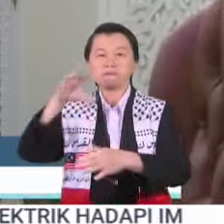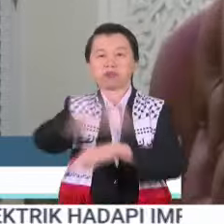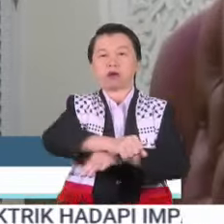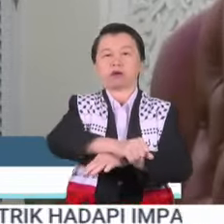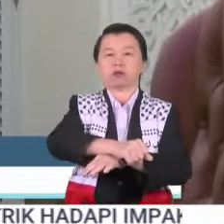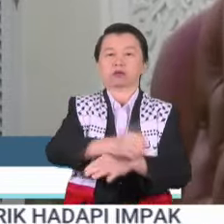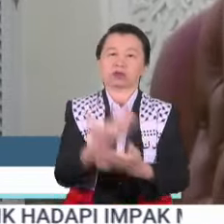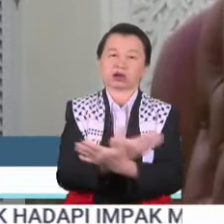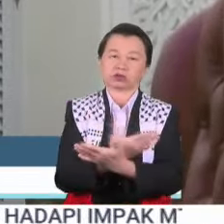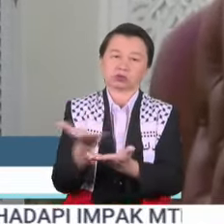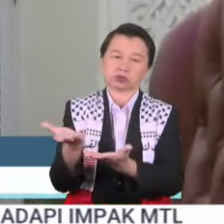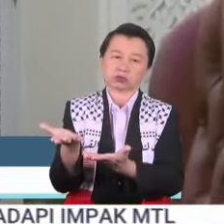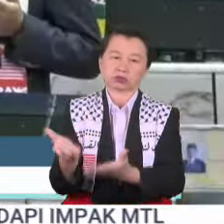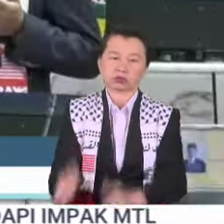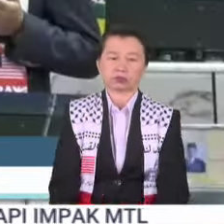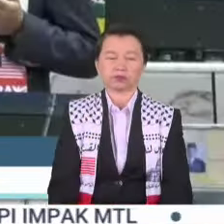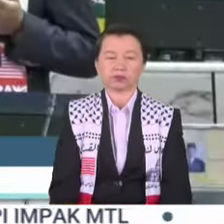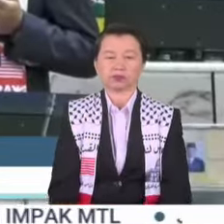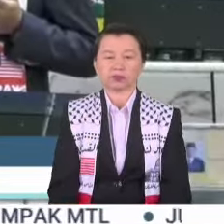itu.